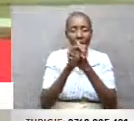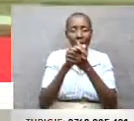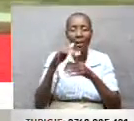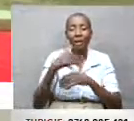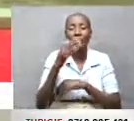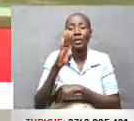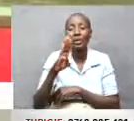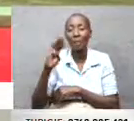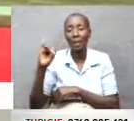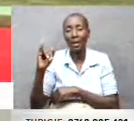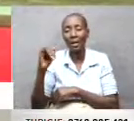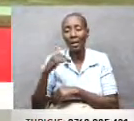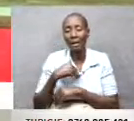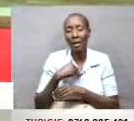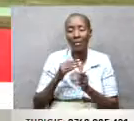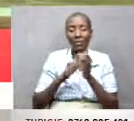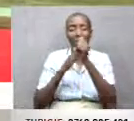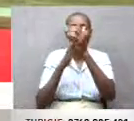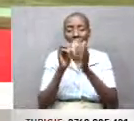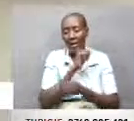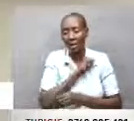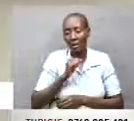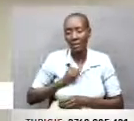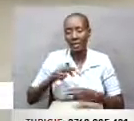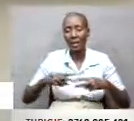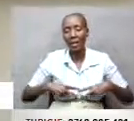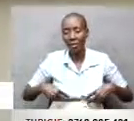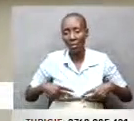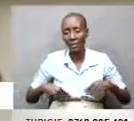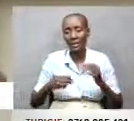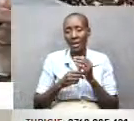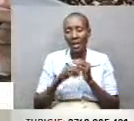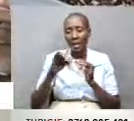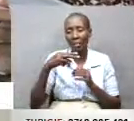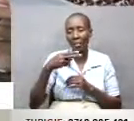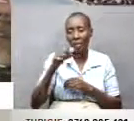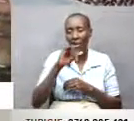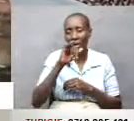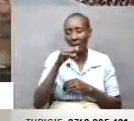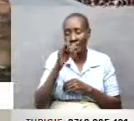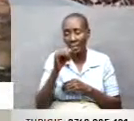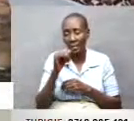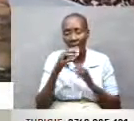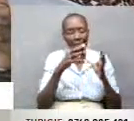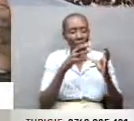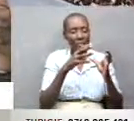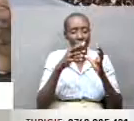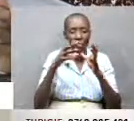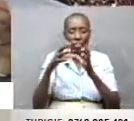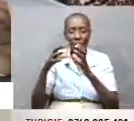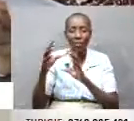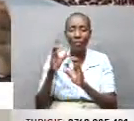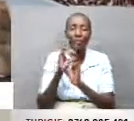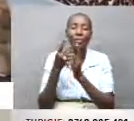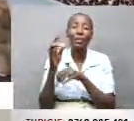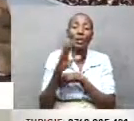ya BBI inayoongozwa na seneta wa Garissa Yusuf Haj. Huku makundi mbalimbali kutoka pande tofauti yakiwa